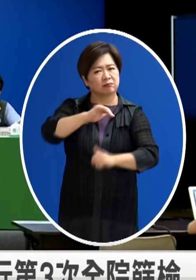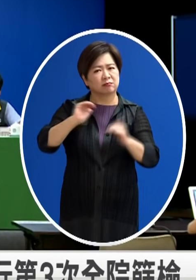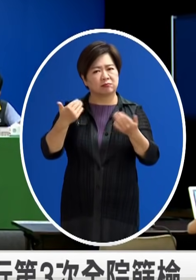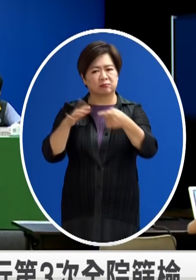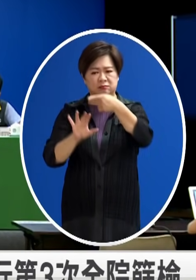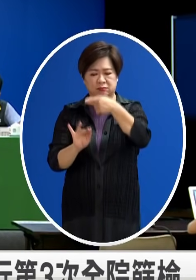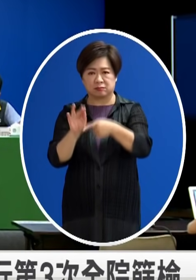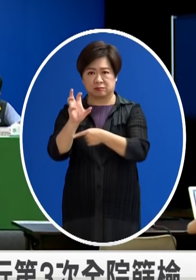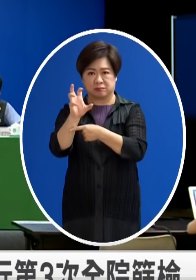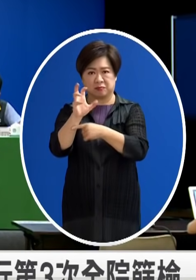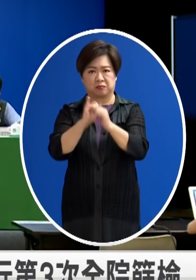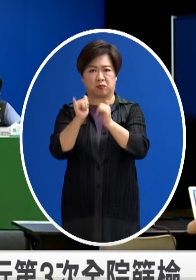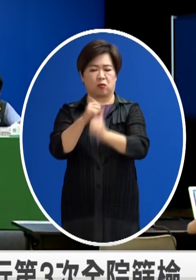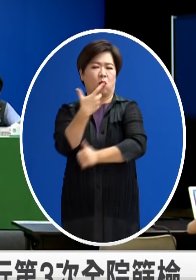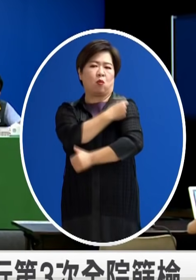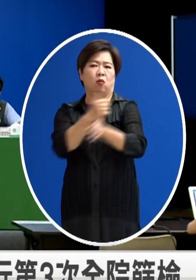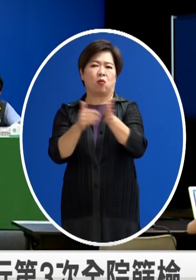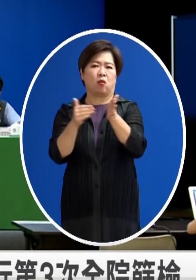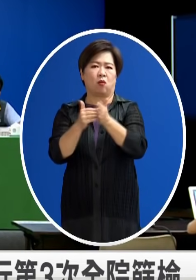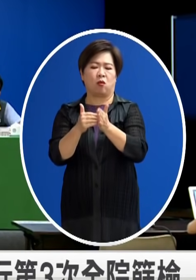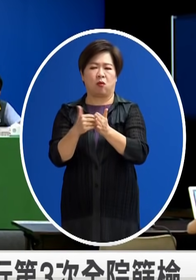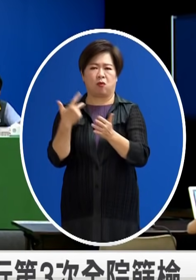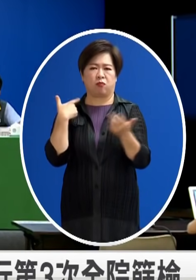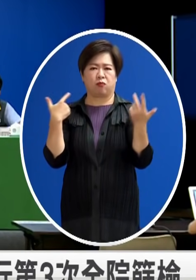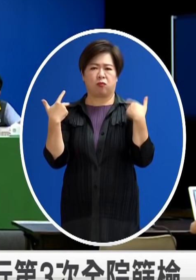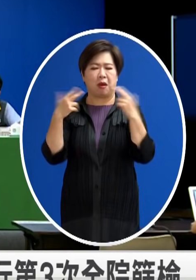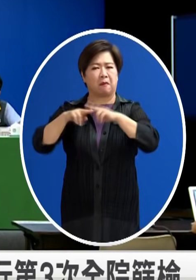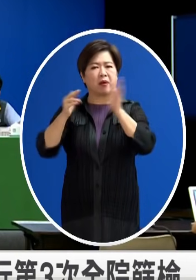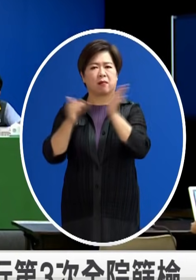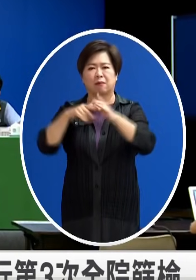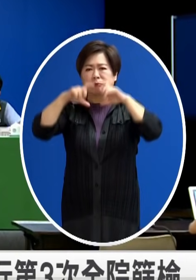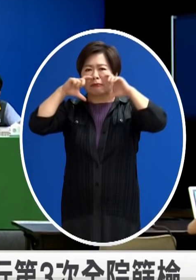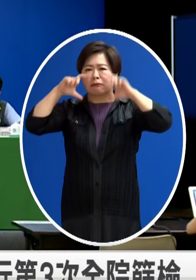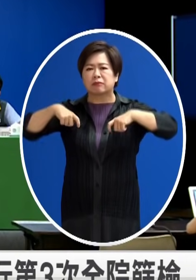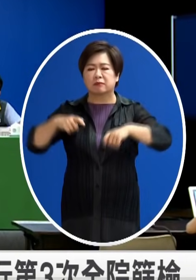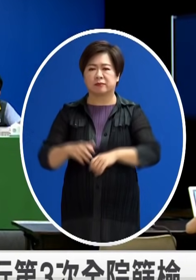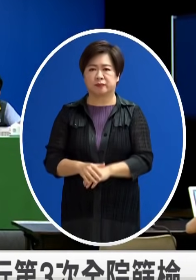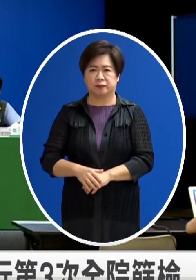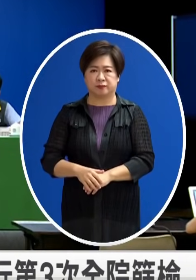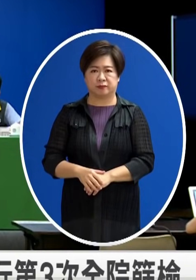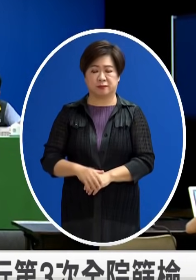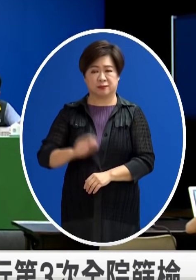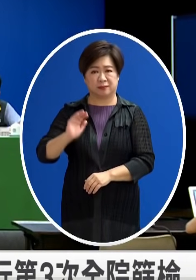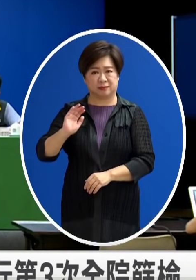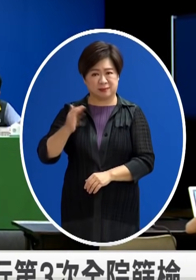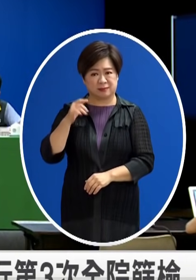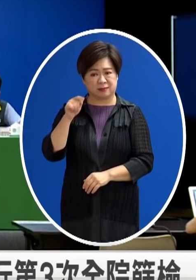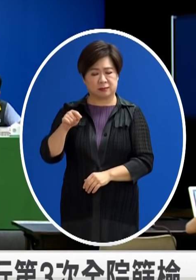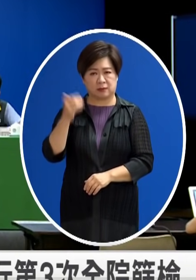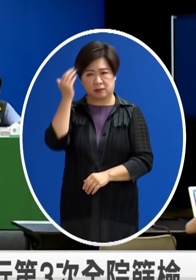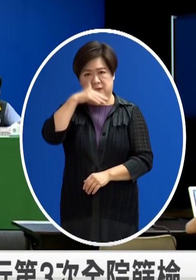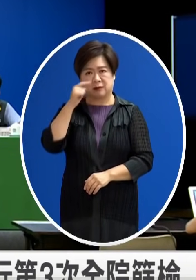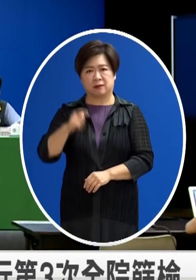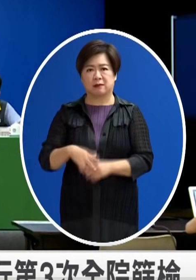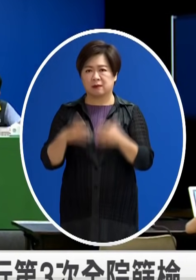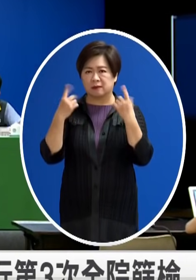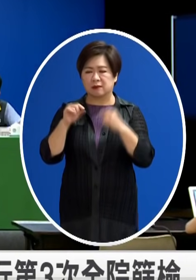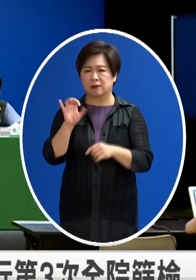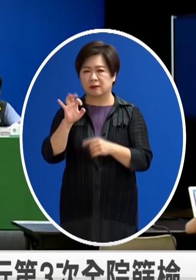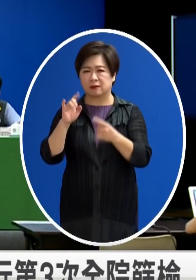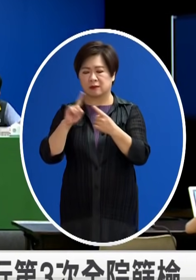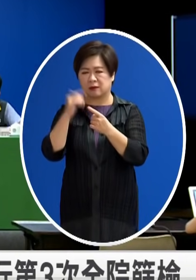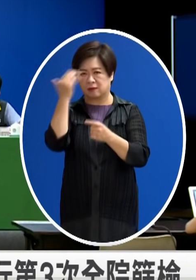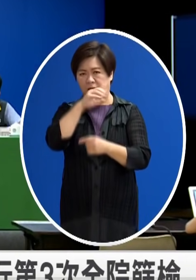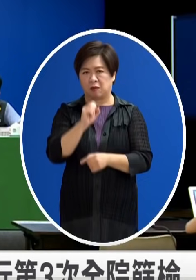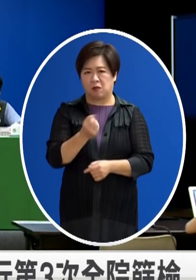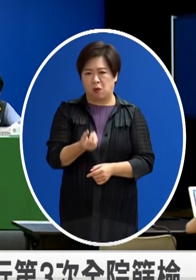总人口80%，2周前解封可以不用戴口罩，但是呢每日总 诊数呢瞬间从每人500人暴增